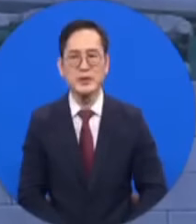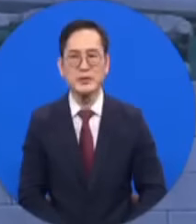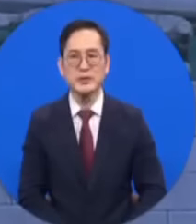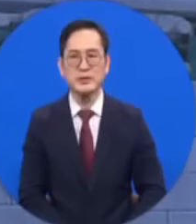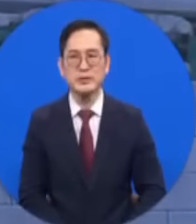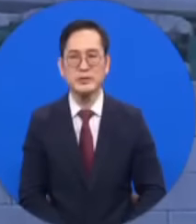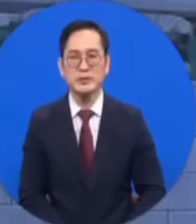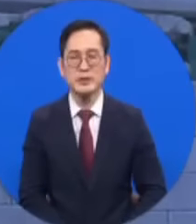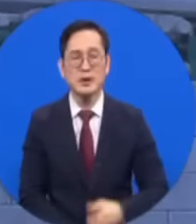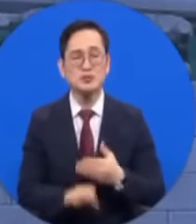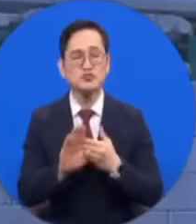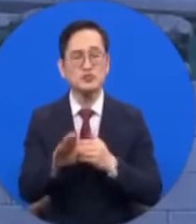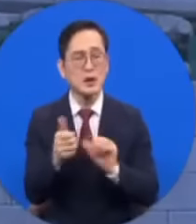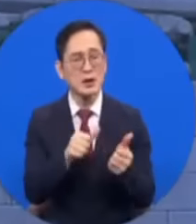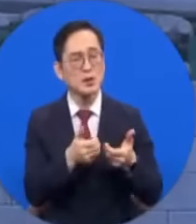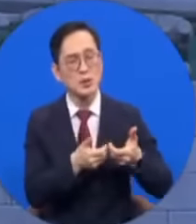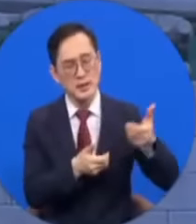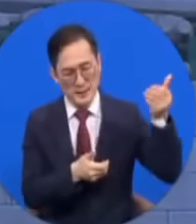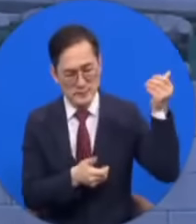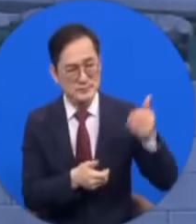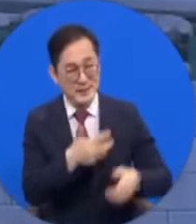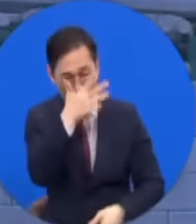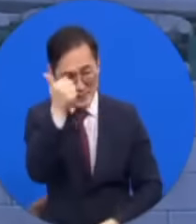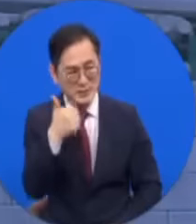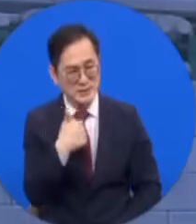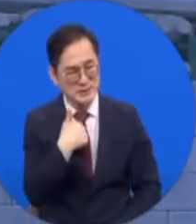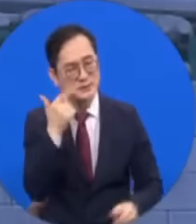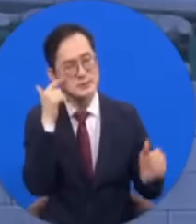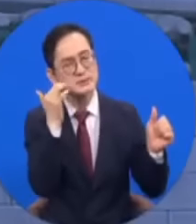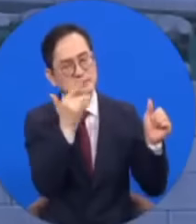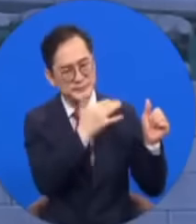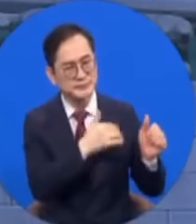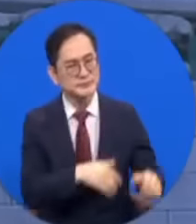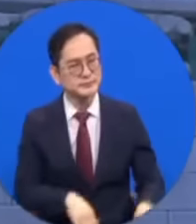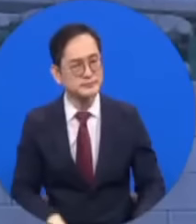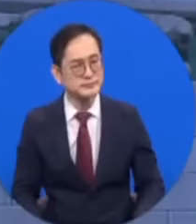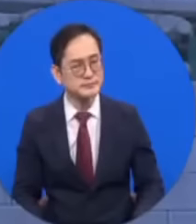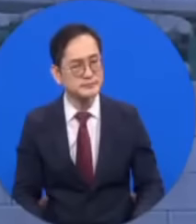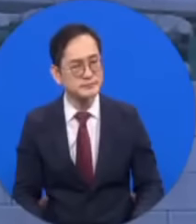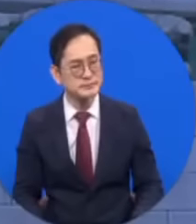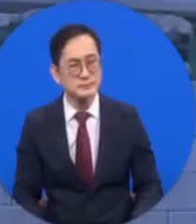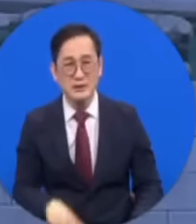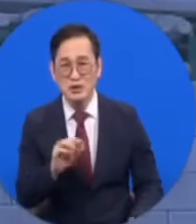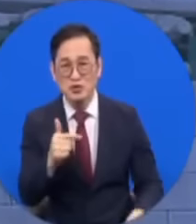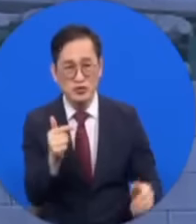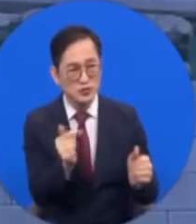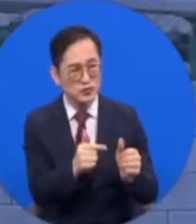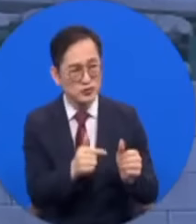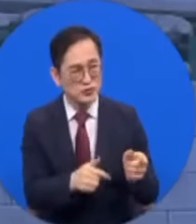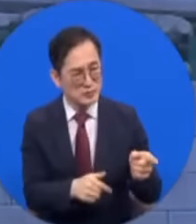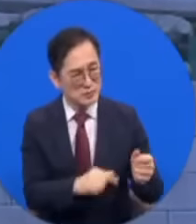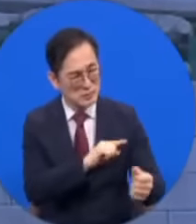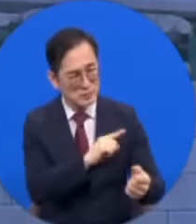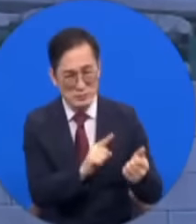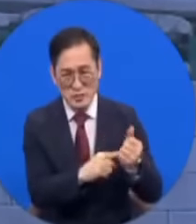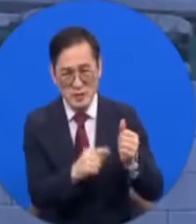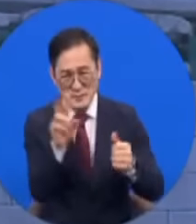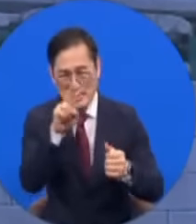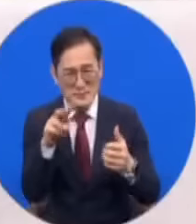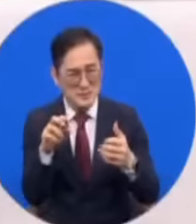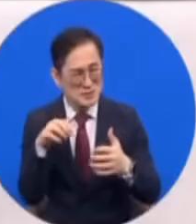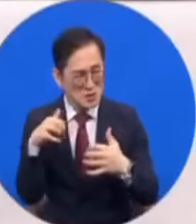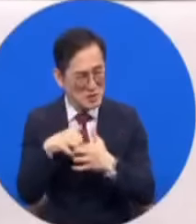살아가시다가 돌아가신 참 좋은 할아버지셨는데 지금 윤미향 의원은 무슨 자격으로 저런 얘기를 하는 겁니까?